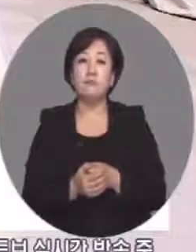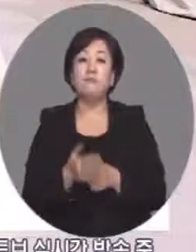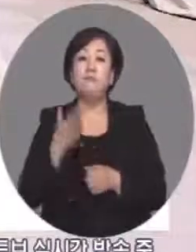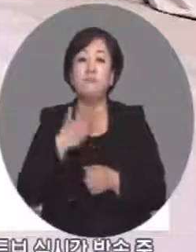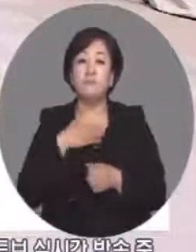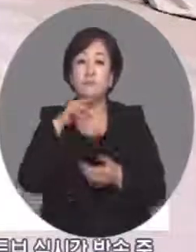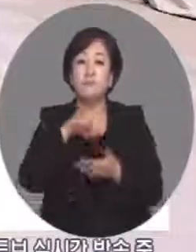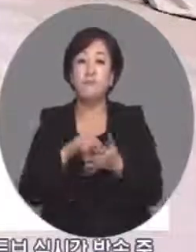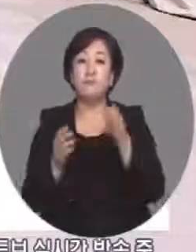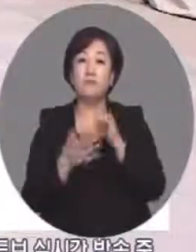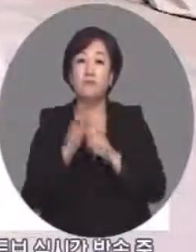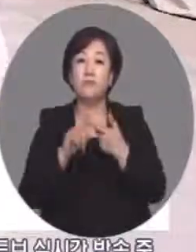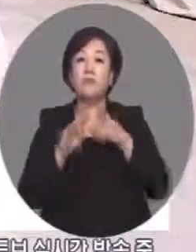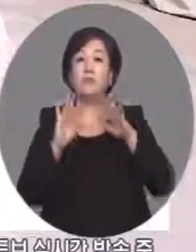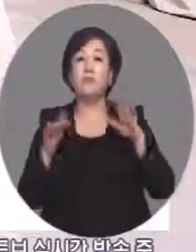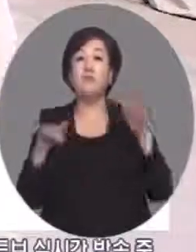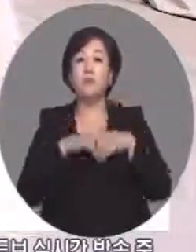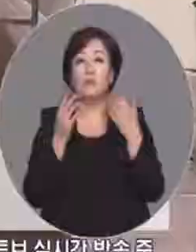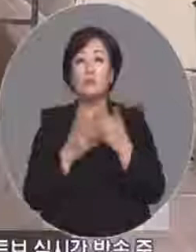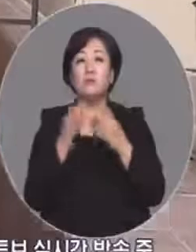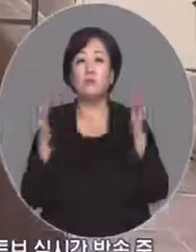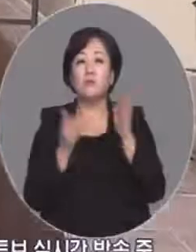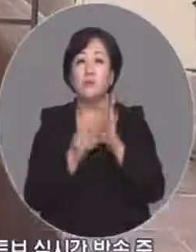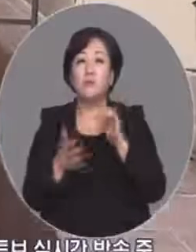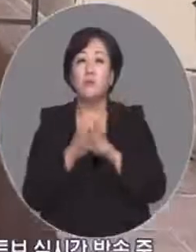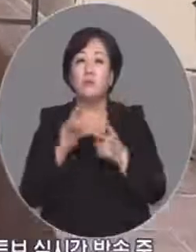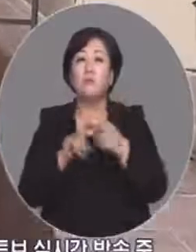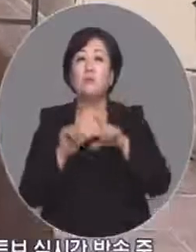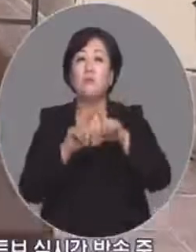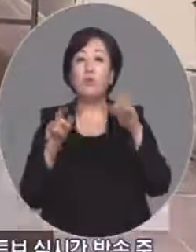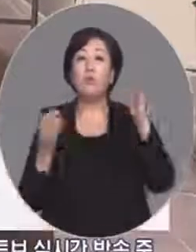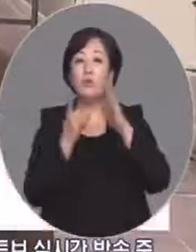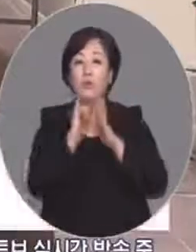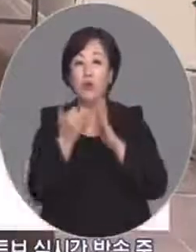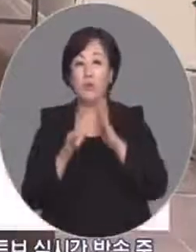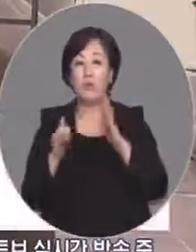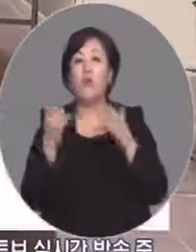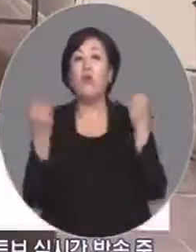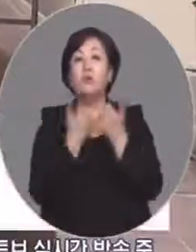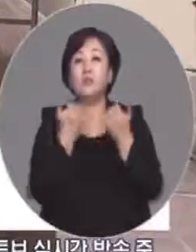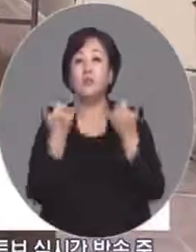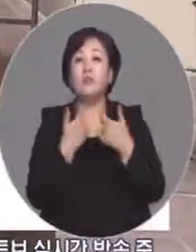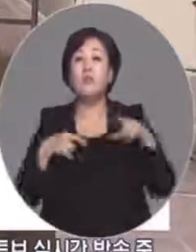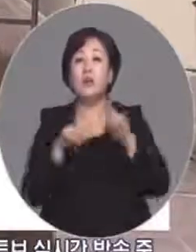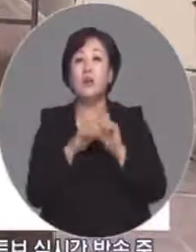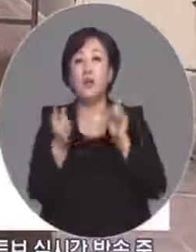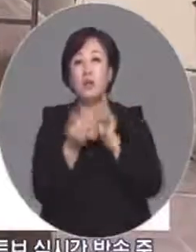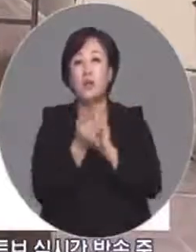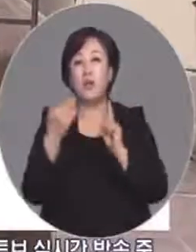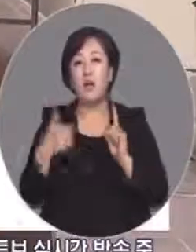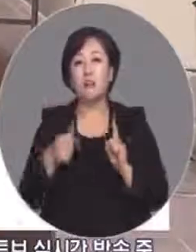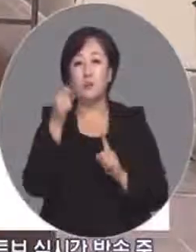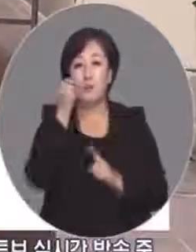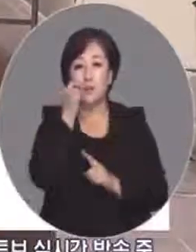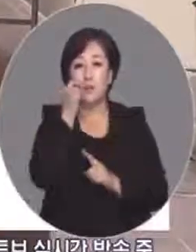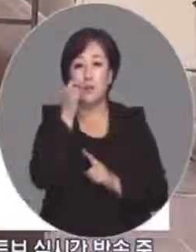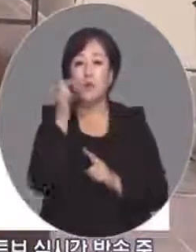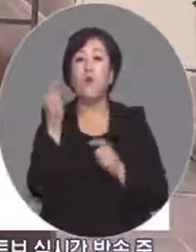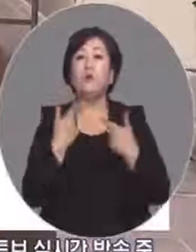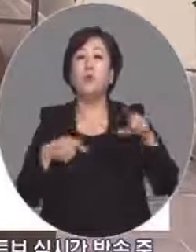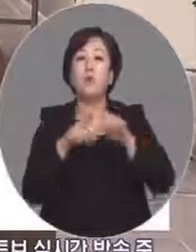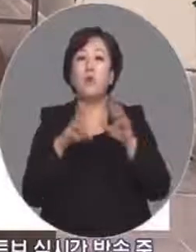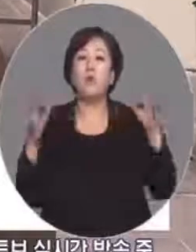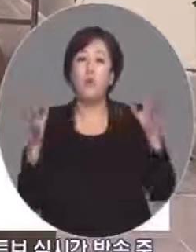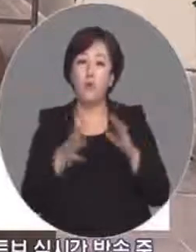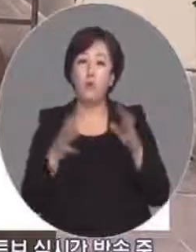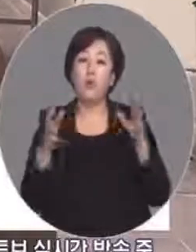저희가 수험생 이제 막 끝나서 가족 친지들도 다 많이 못 만났고 했으니까 다 같이